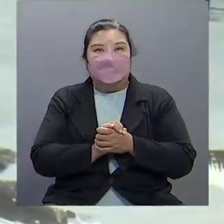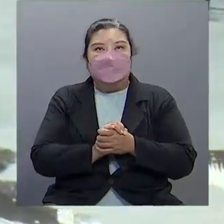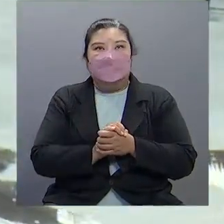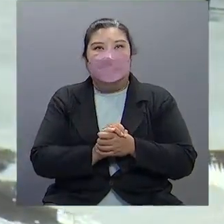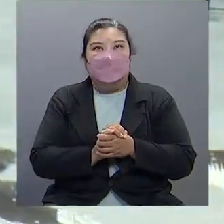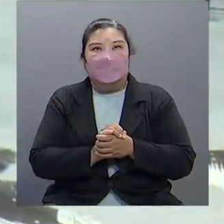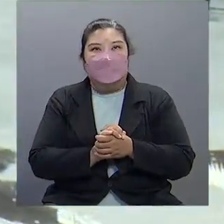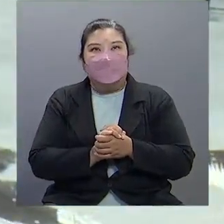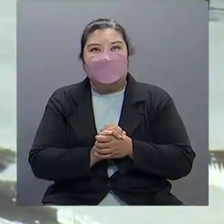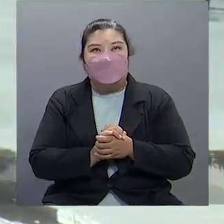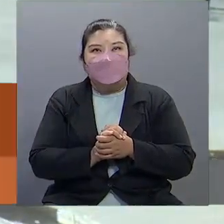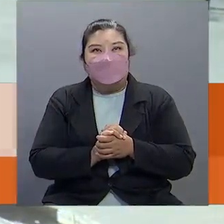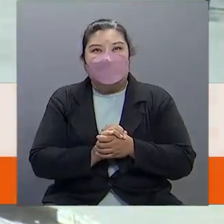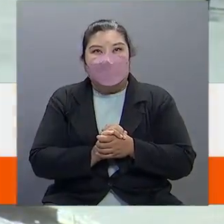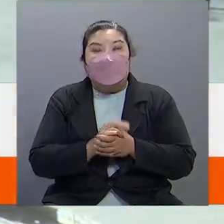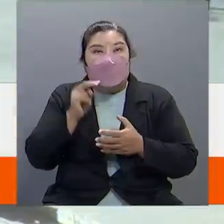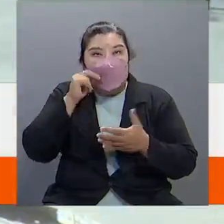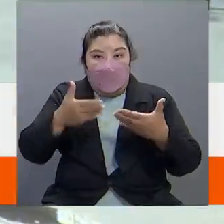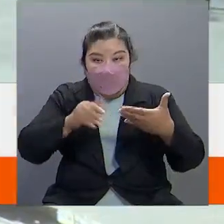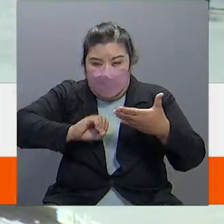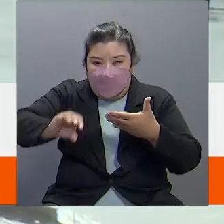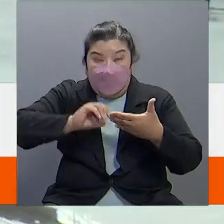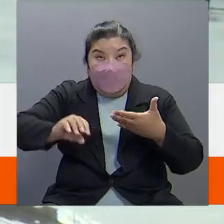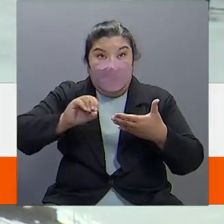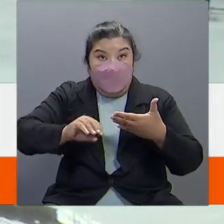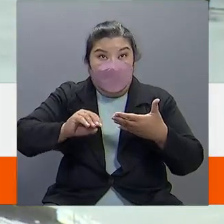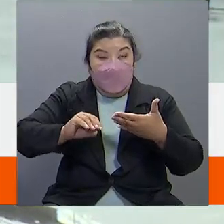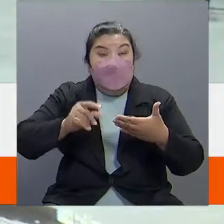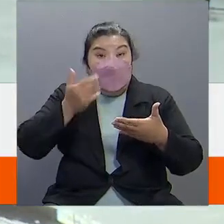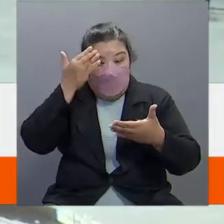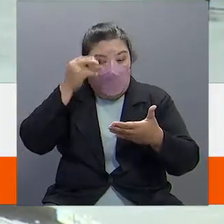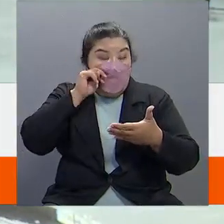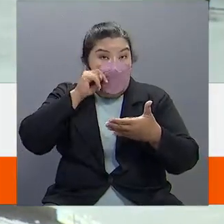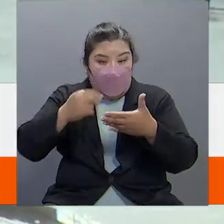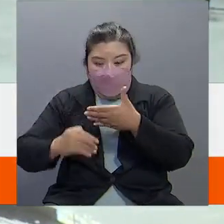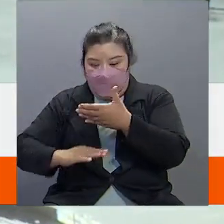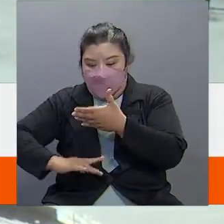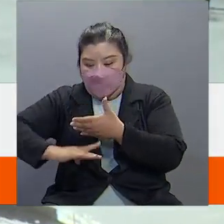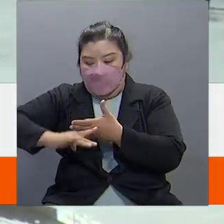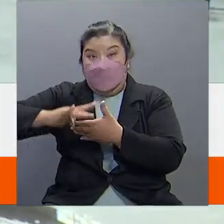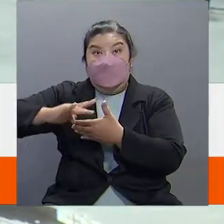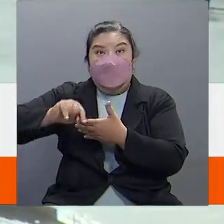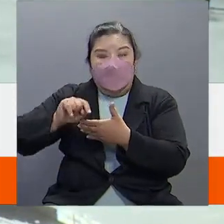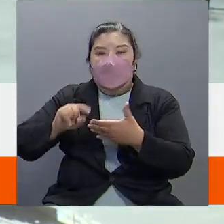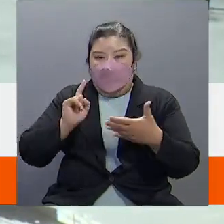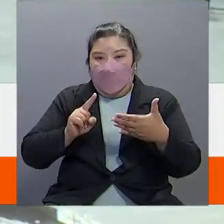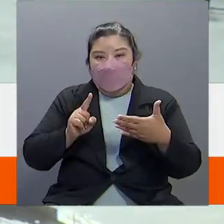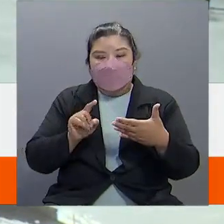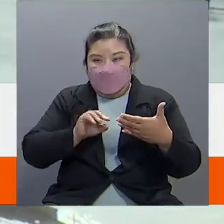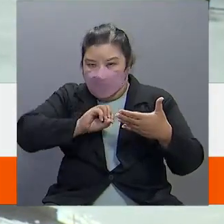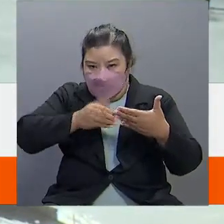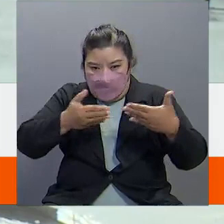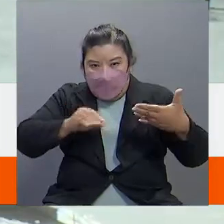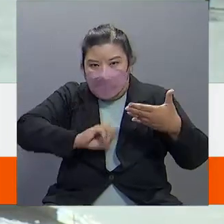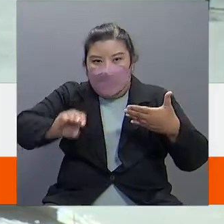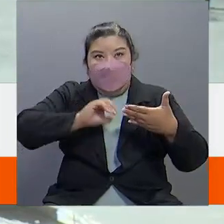ออกครับประตูระบายน้ำมันปิดไม่ได้นะครับเพราะว่าระดับน้ำข้างนอกมันสูงกว่านะครับก็ต้องใช้วิธีสูบออกอย่างที่ผมบอกไปว่าไอ้700กว่าลูกบา